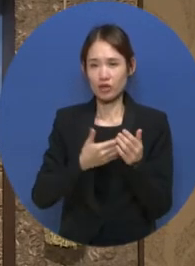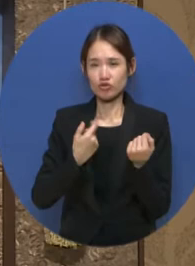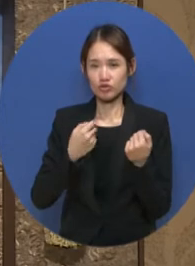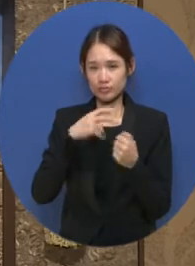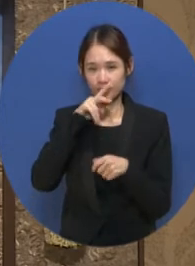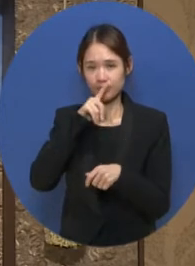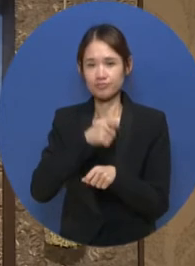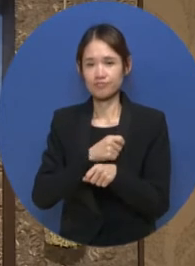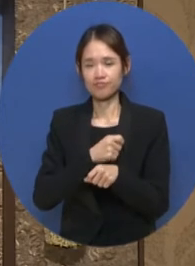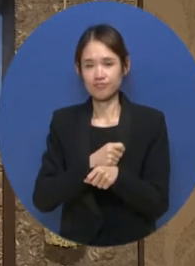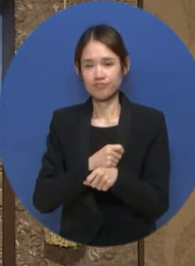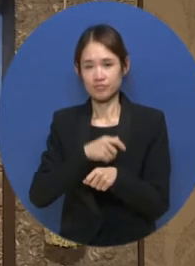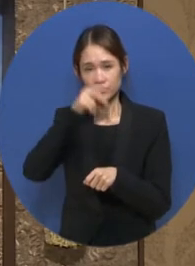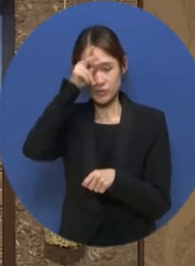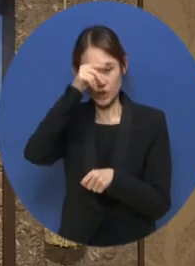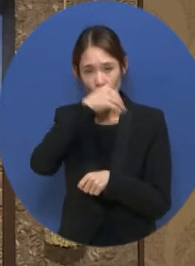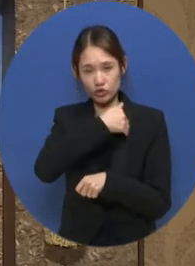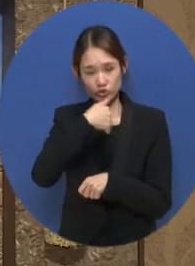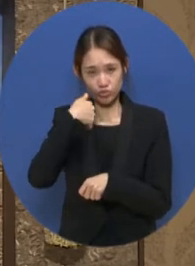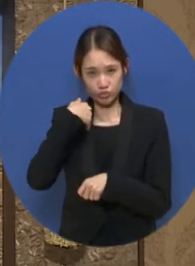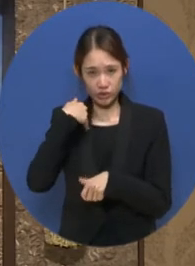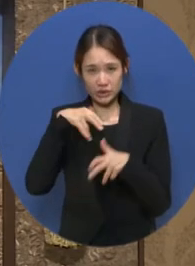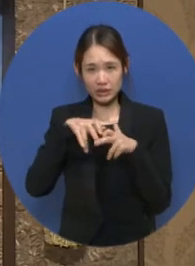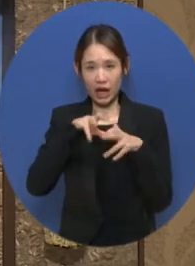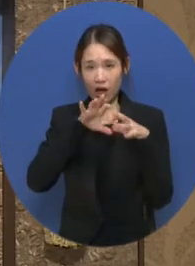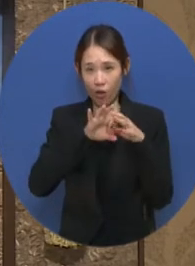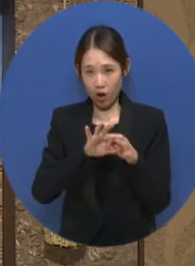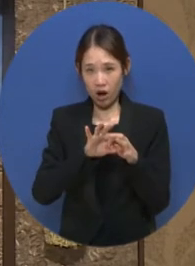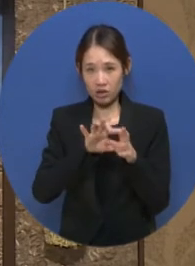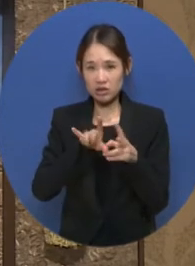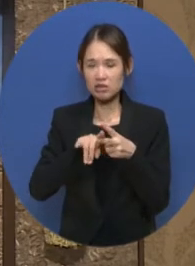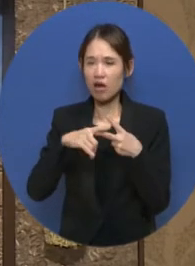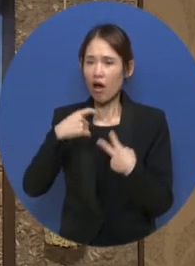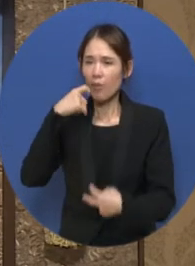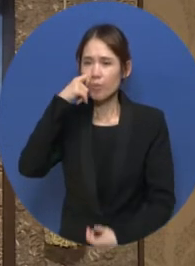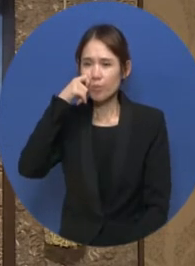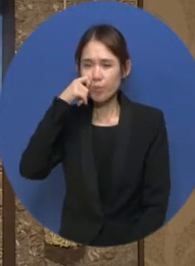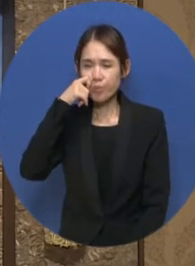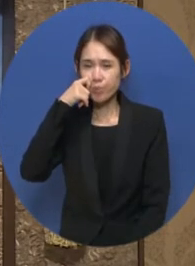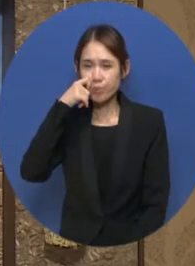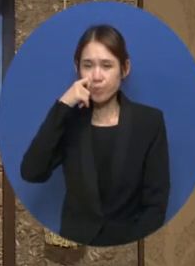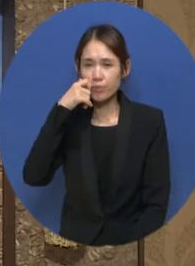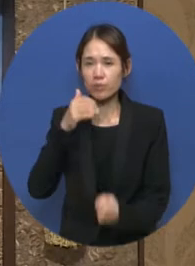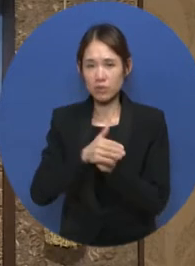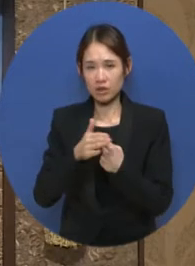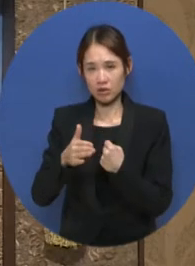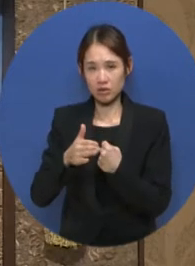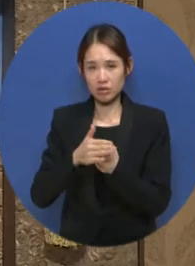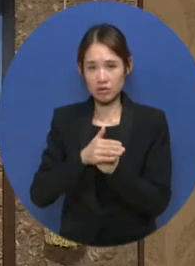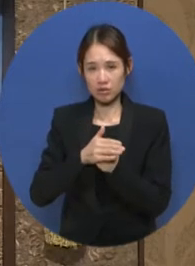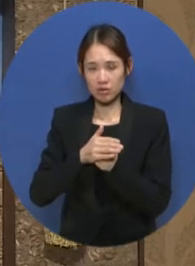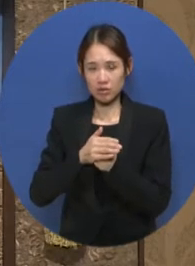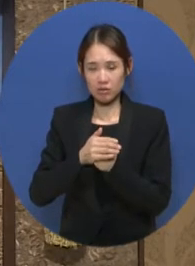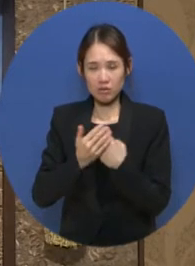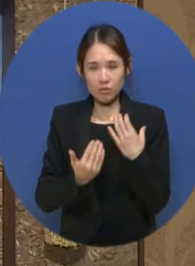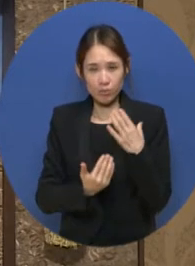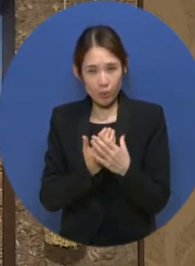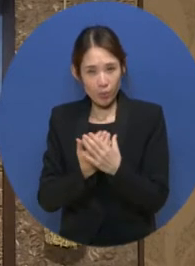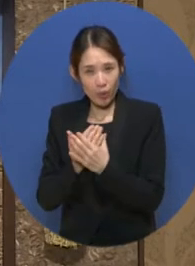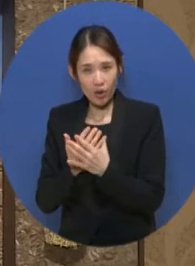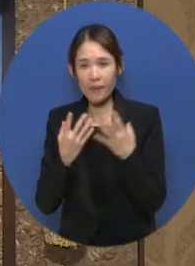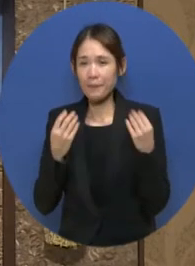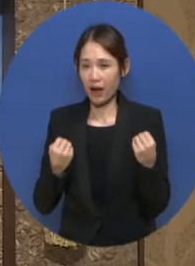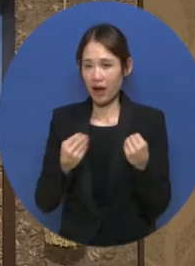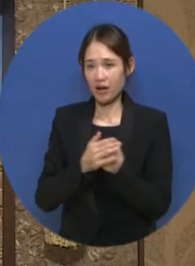예 또 경차 분들이 또 충분히 장애에 대해서 좀 이해하지 못하셔서 벌어진 해프닝 더 사실은 상당히 많기